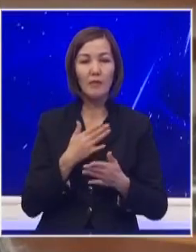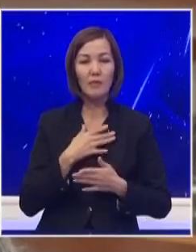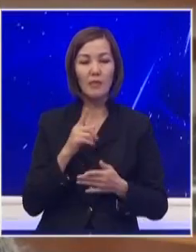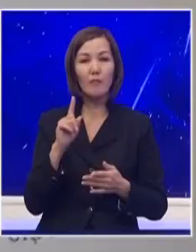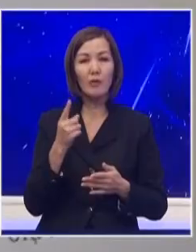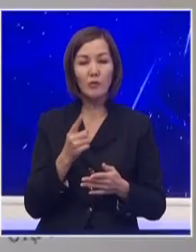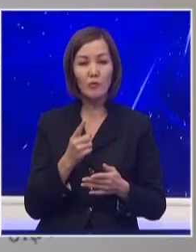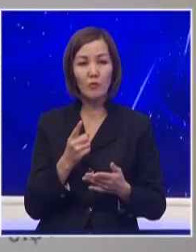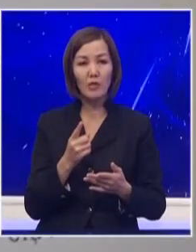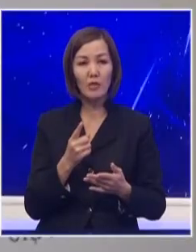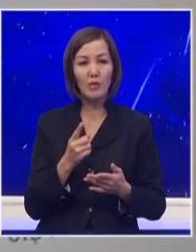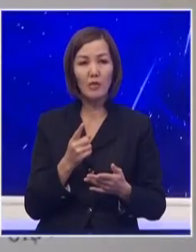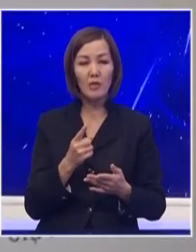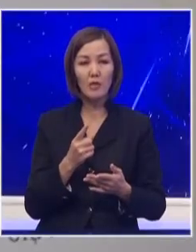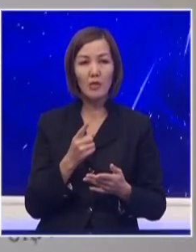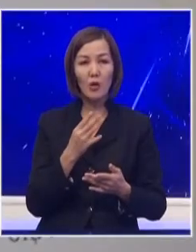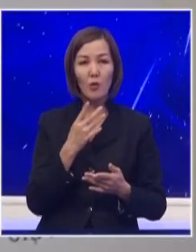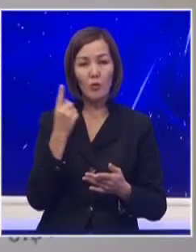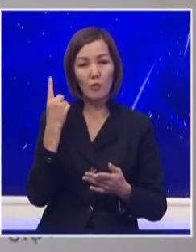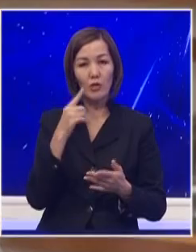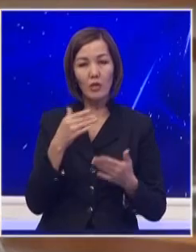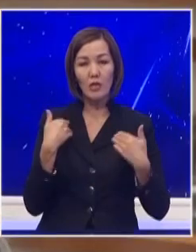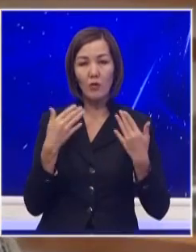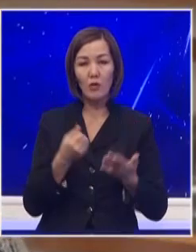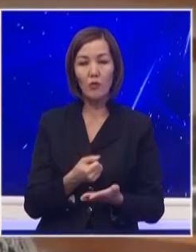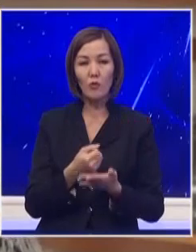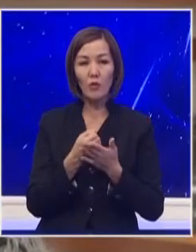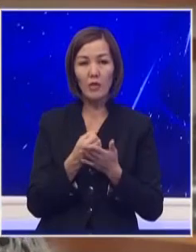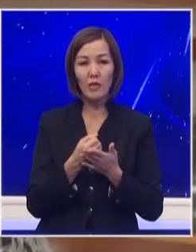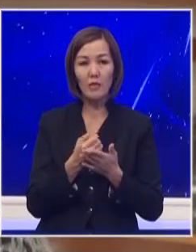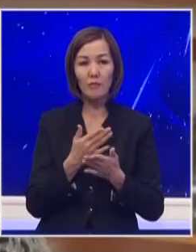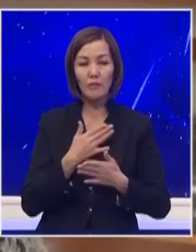ойлаймын. Себебі бізде қазір мынау